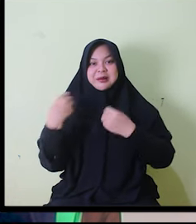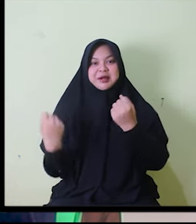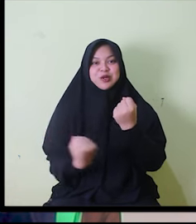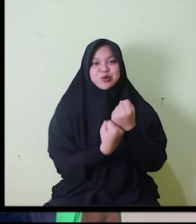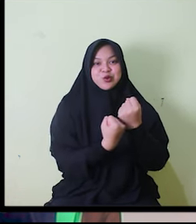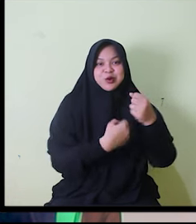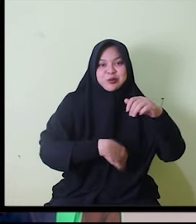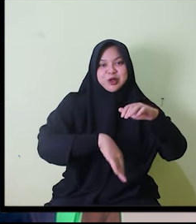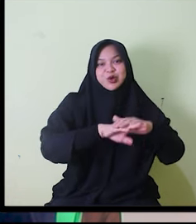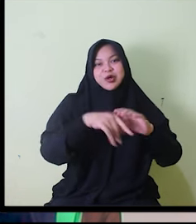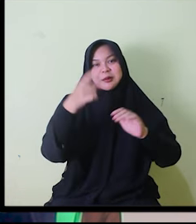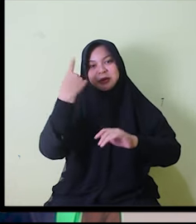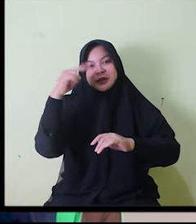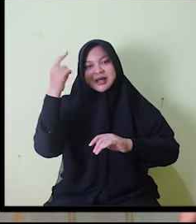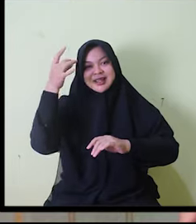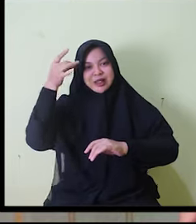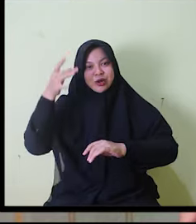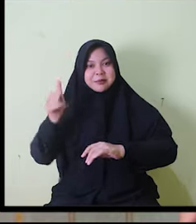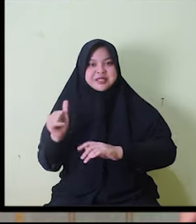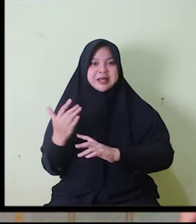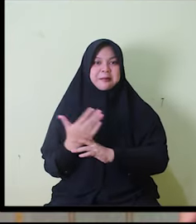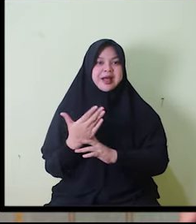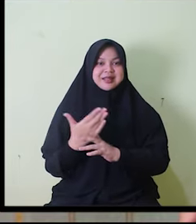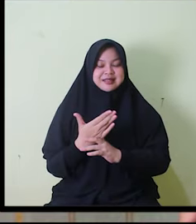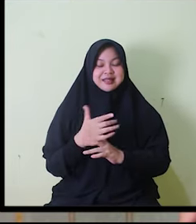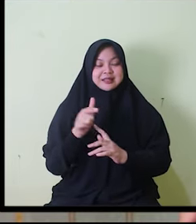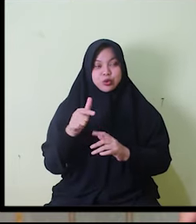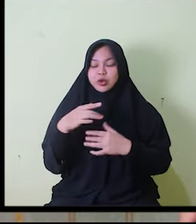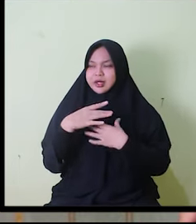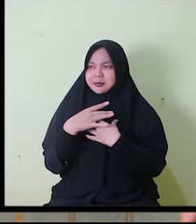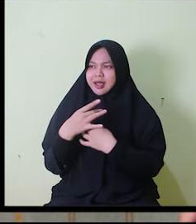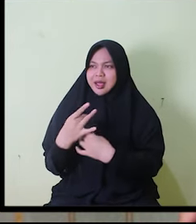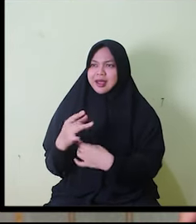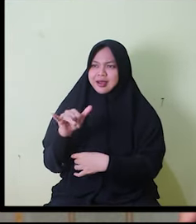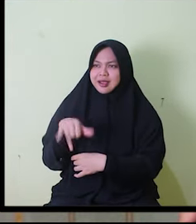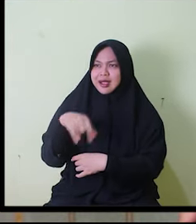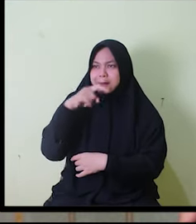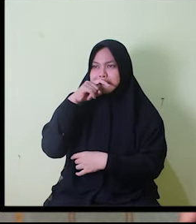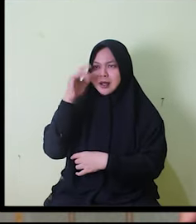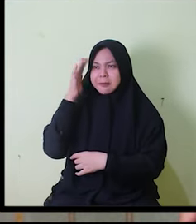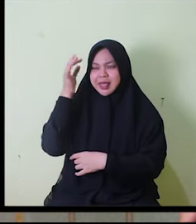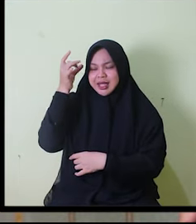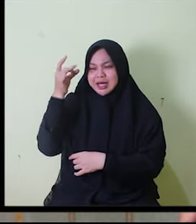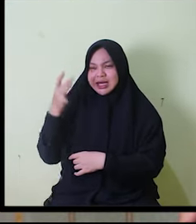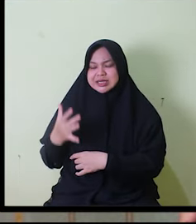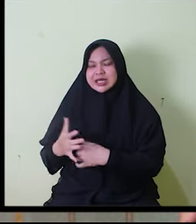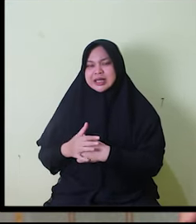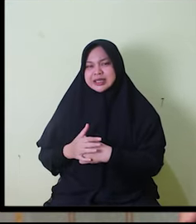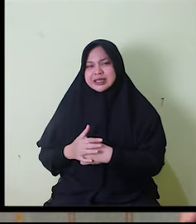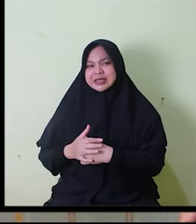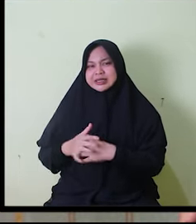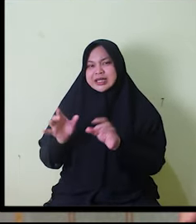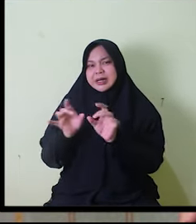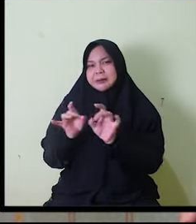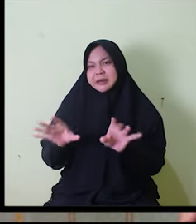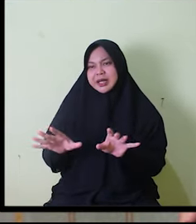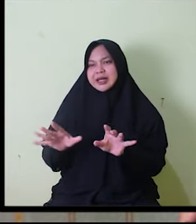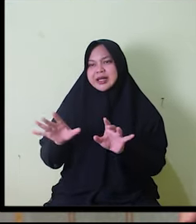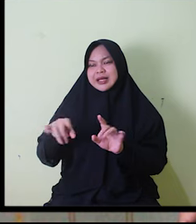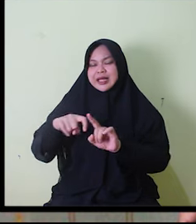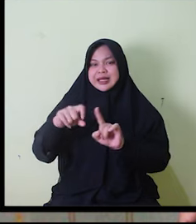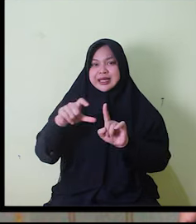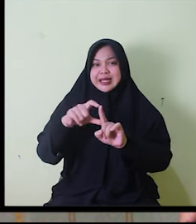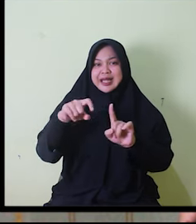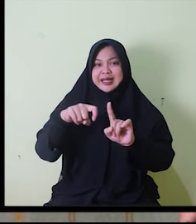dari pemintahuran untuk bisa mengakses ini menarik ya Pak Lurah ee say yang apa ya hal yang beda ya dari KDK dan